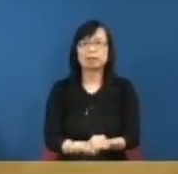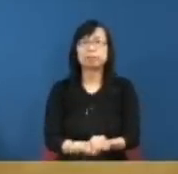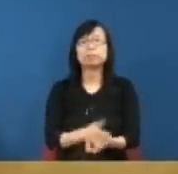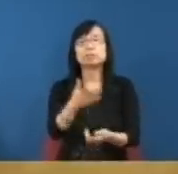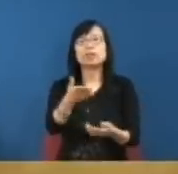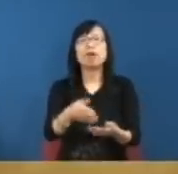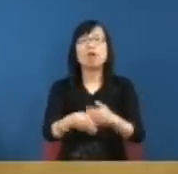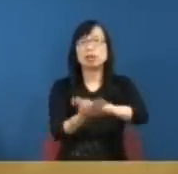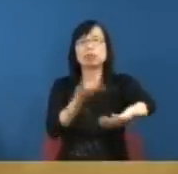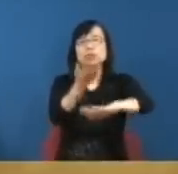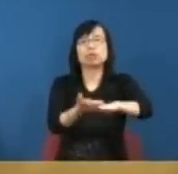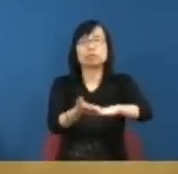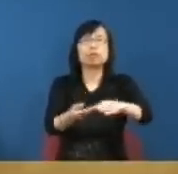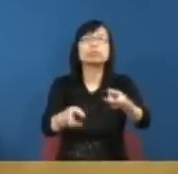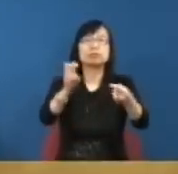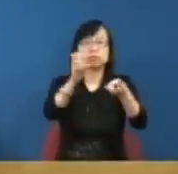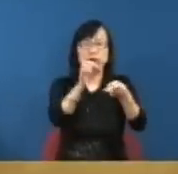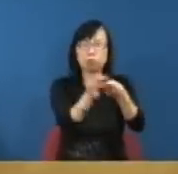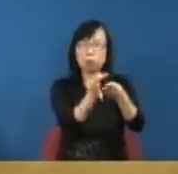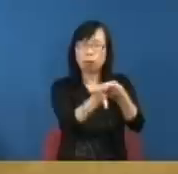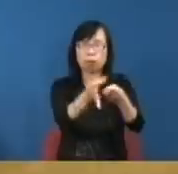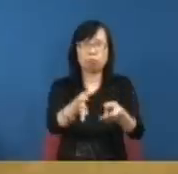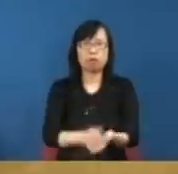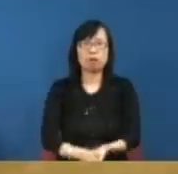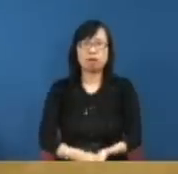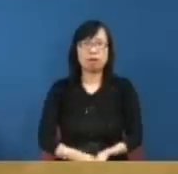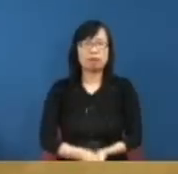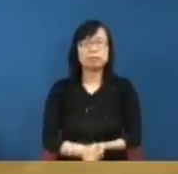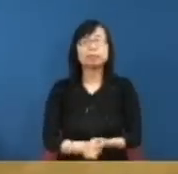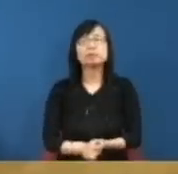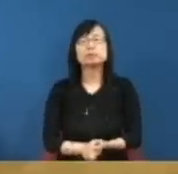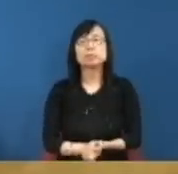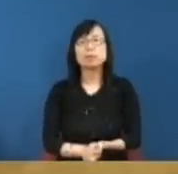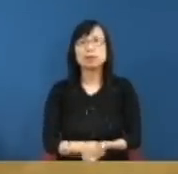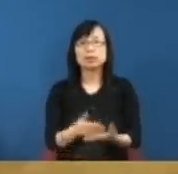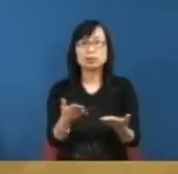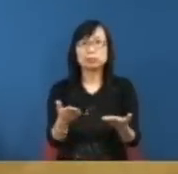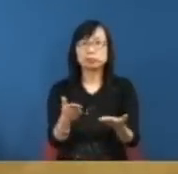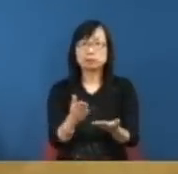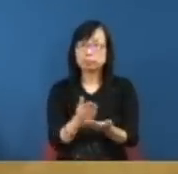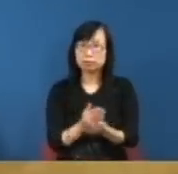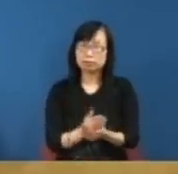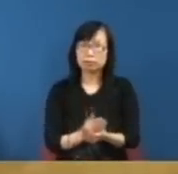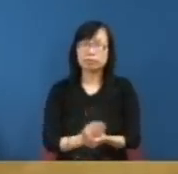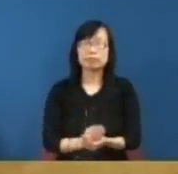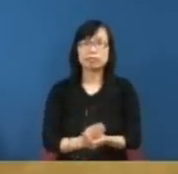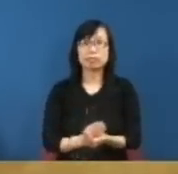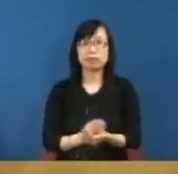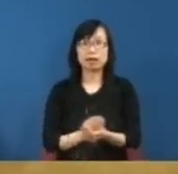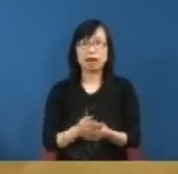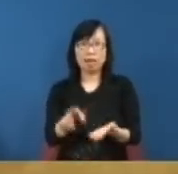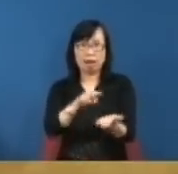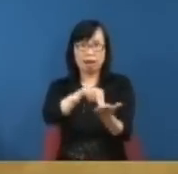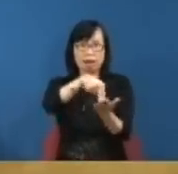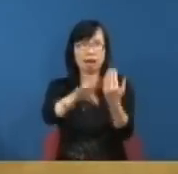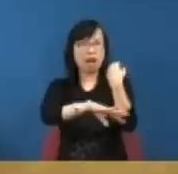復建居屋咯，好似話五千咁樣，咁就滿堂彩星噶啦，係咪？至於立法